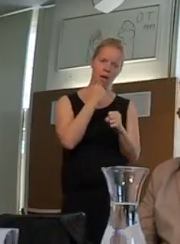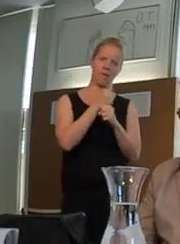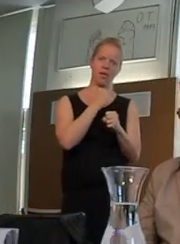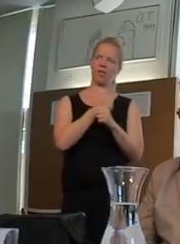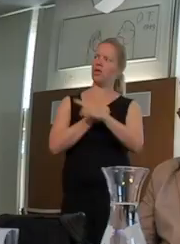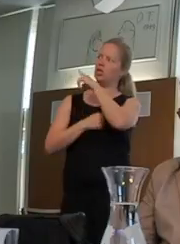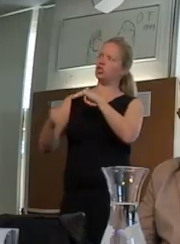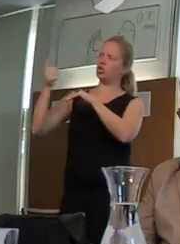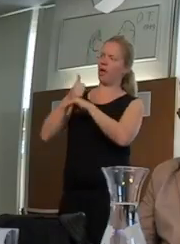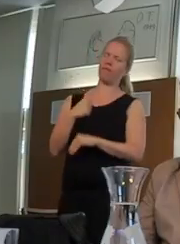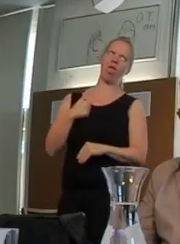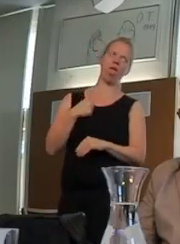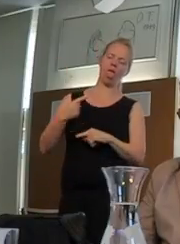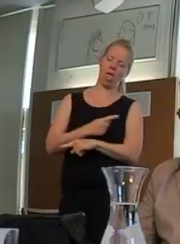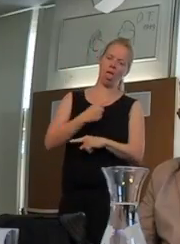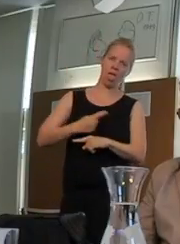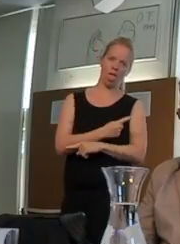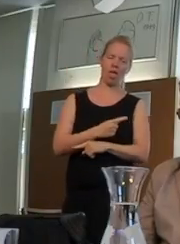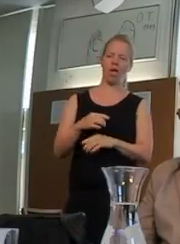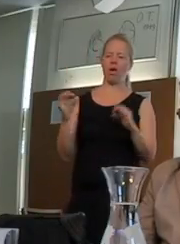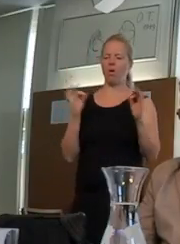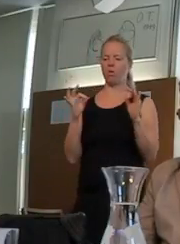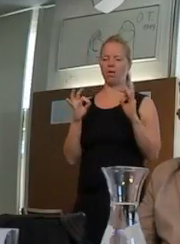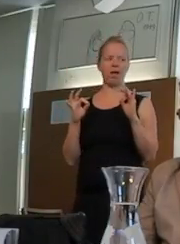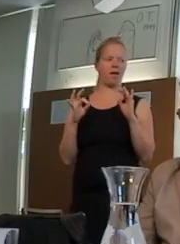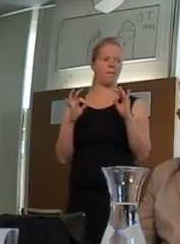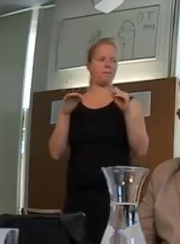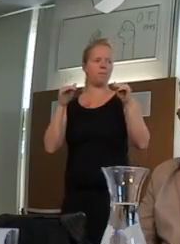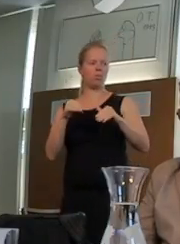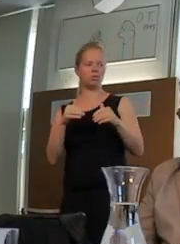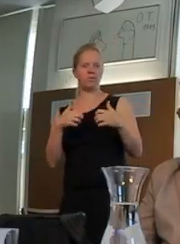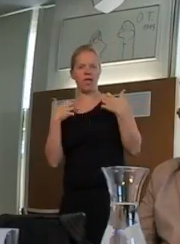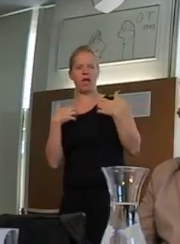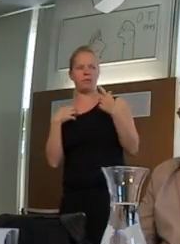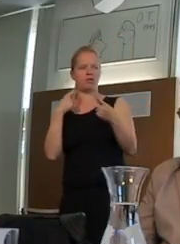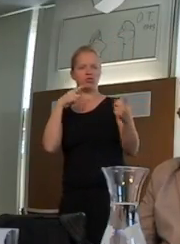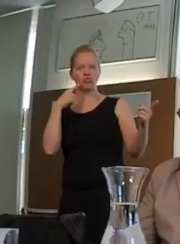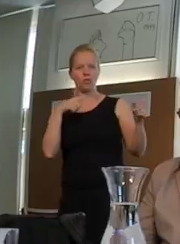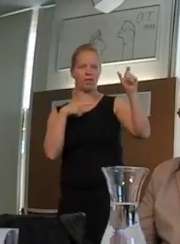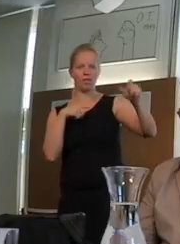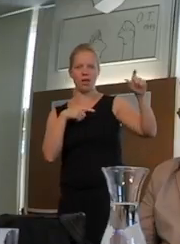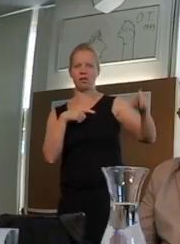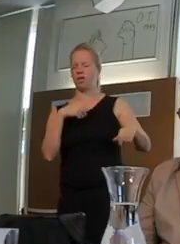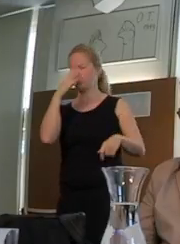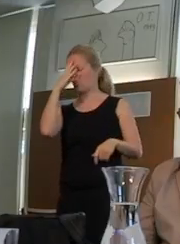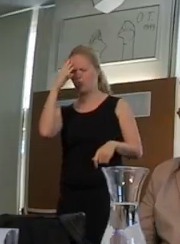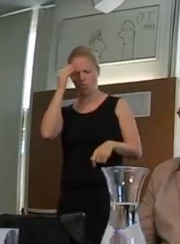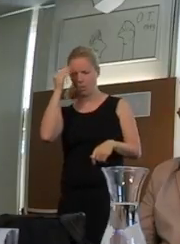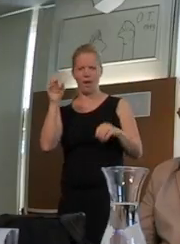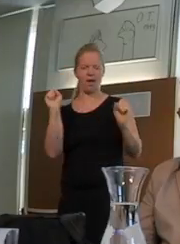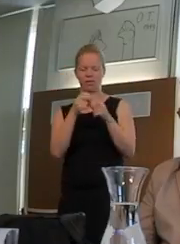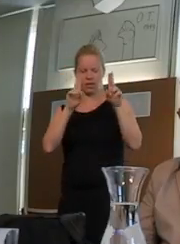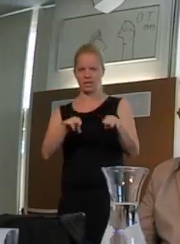stirbt. Oder mit Studenten umgehen müssen, die einfach zu dumm sind und korrekte Sätze zu schreiben, irgendwelche Arbeiten